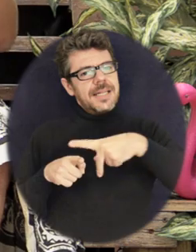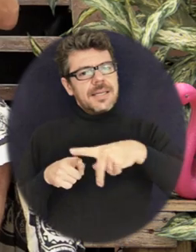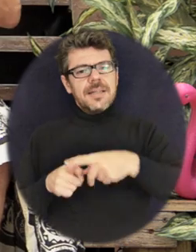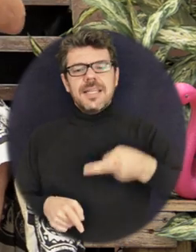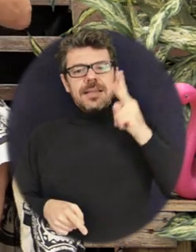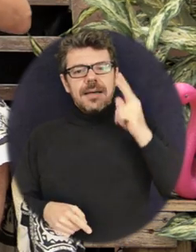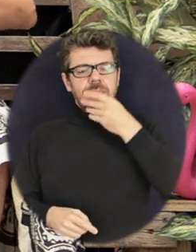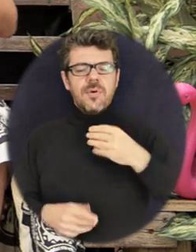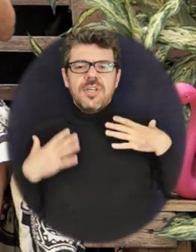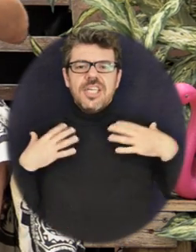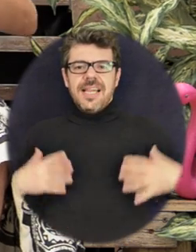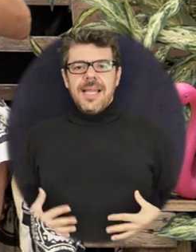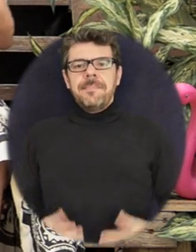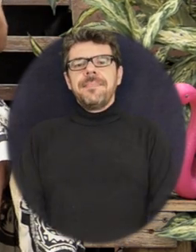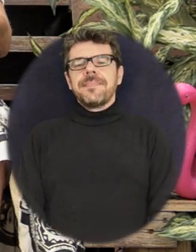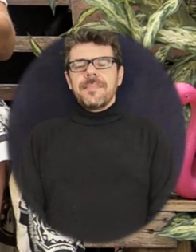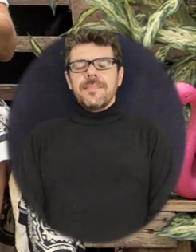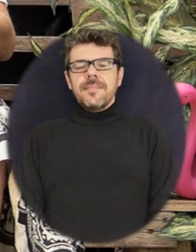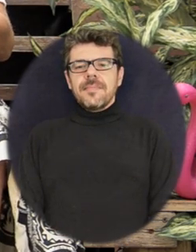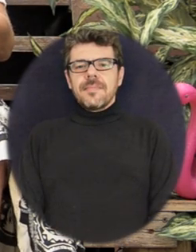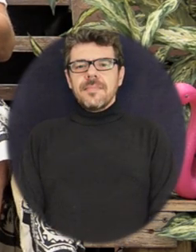Panet très très beau